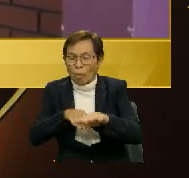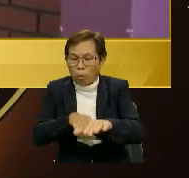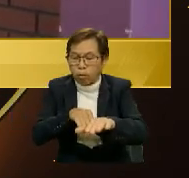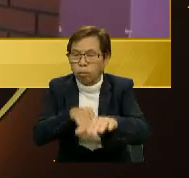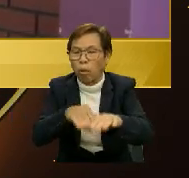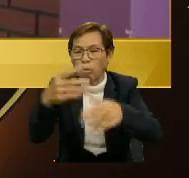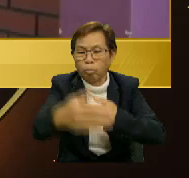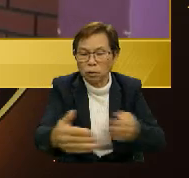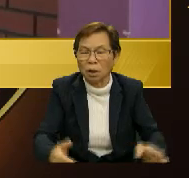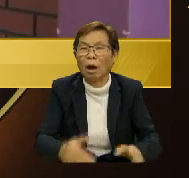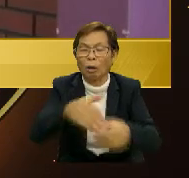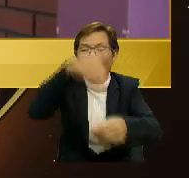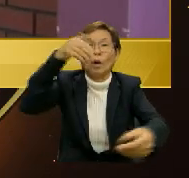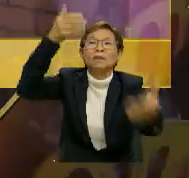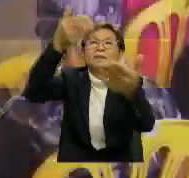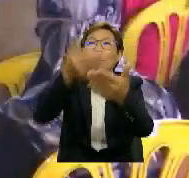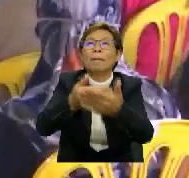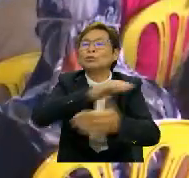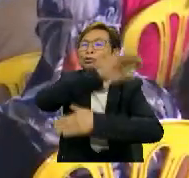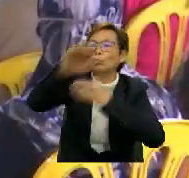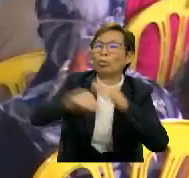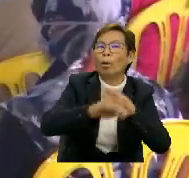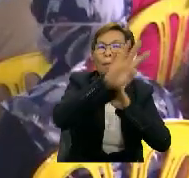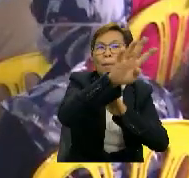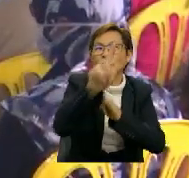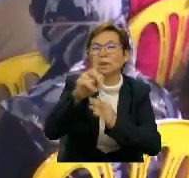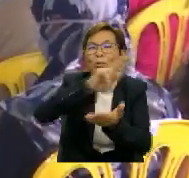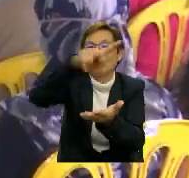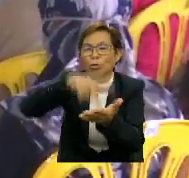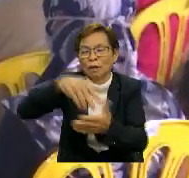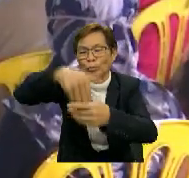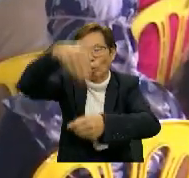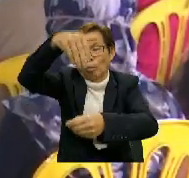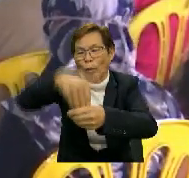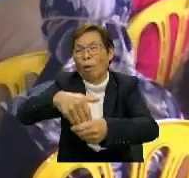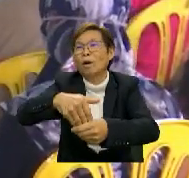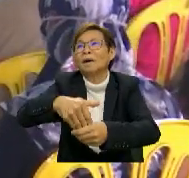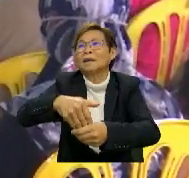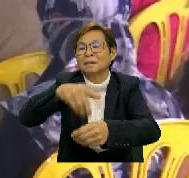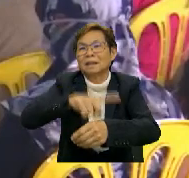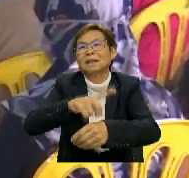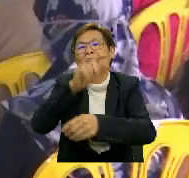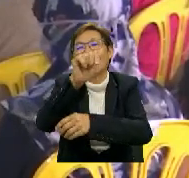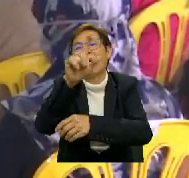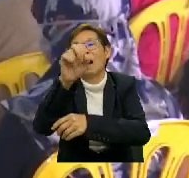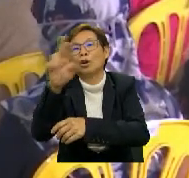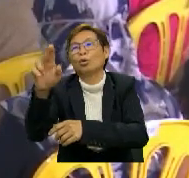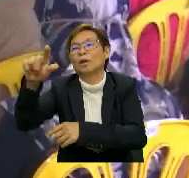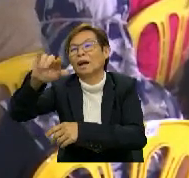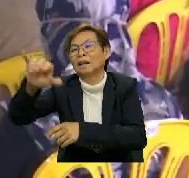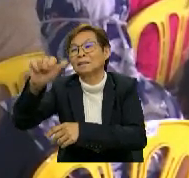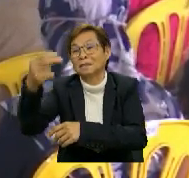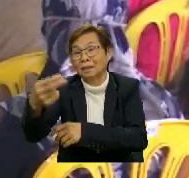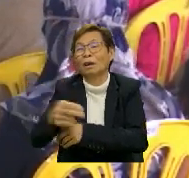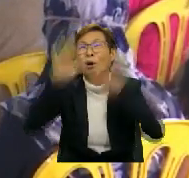peti-peti undi sehingga sampai ke semua 41 pusat pengundian di daerah di Alor Gajah ini. Walaupun keadaan